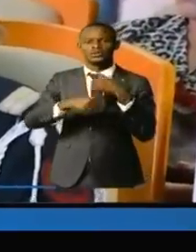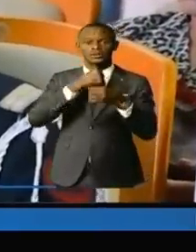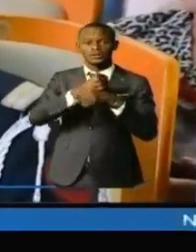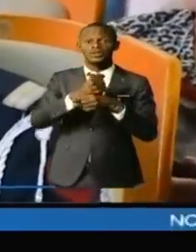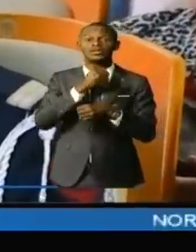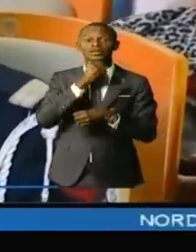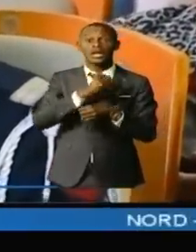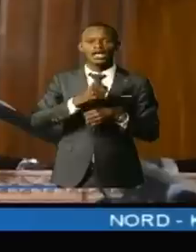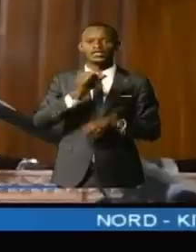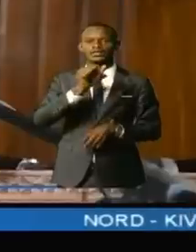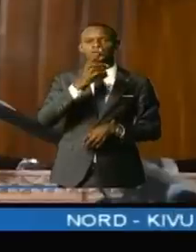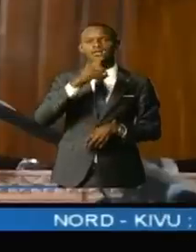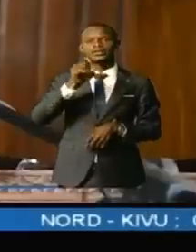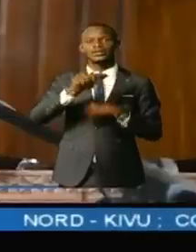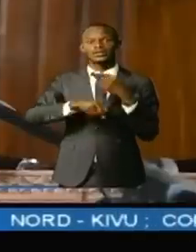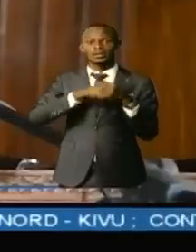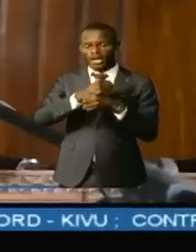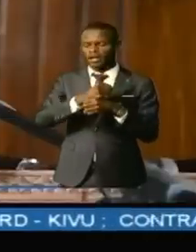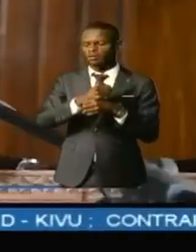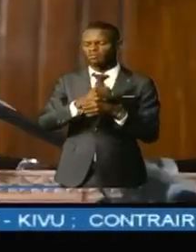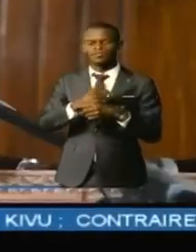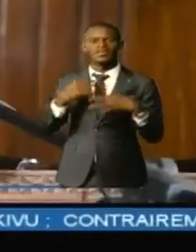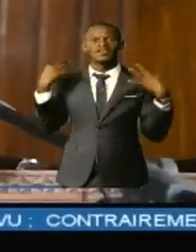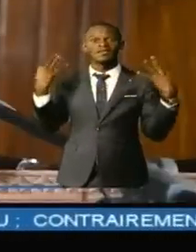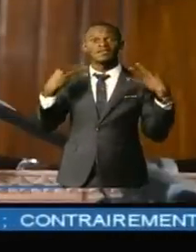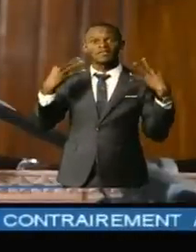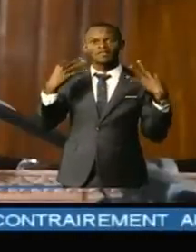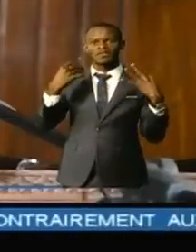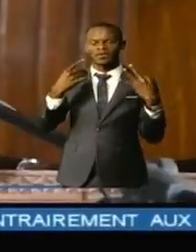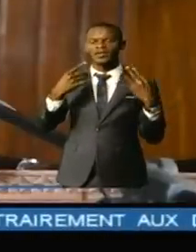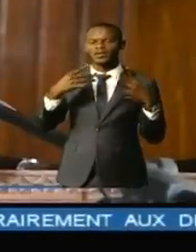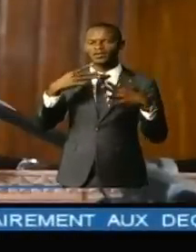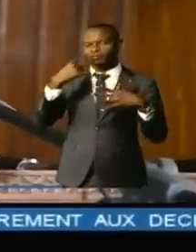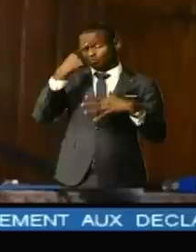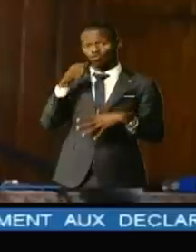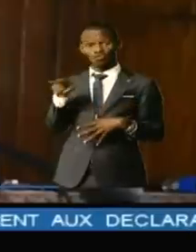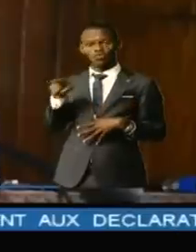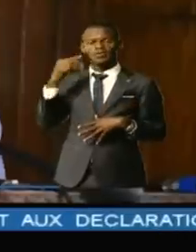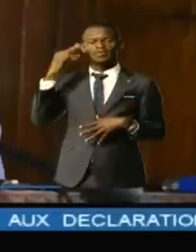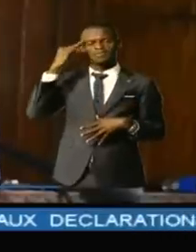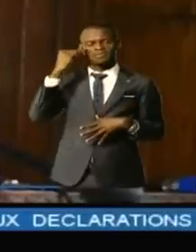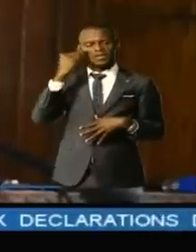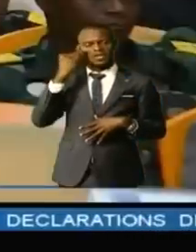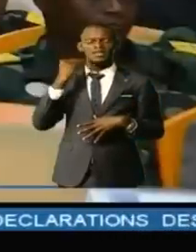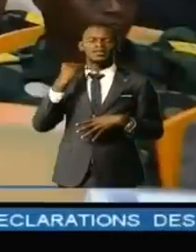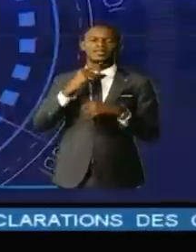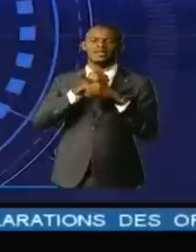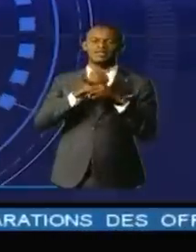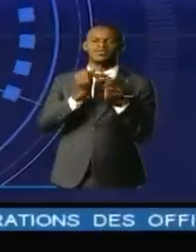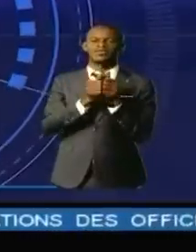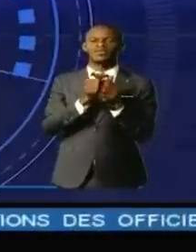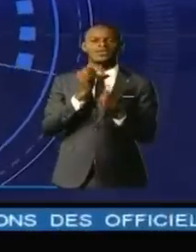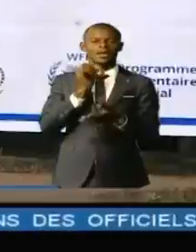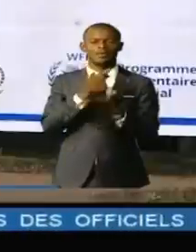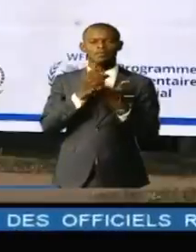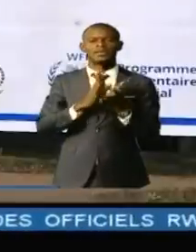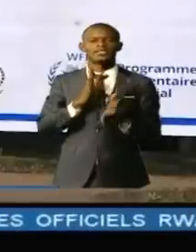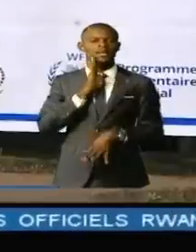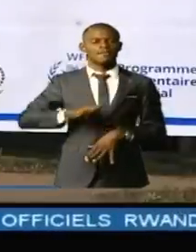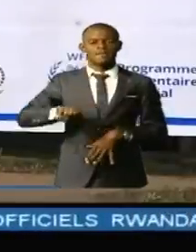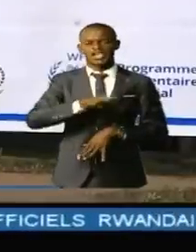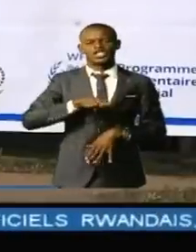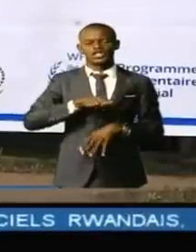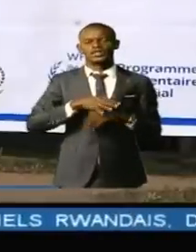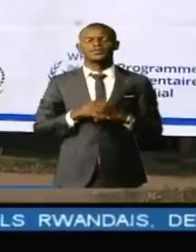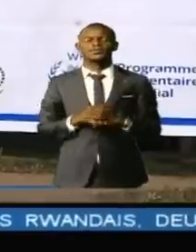cette cérémonie organisée en son honneur par les ministres de la Défense et l'ambassadeur de la Belgique en RDC.